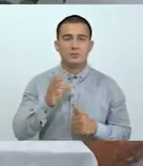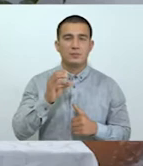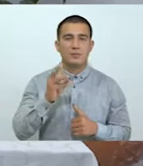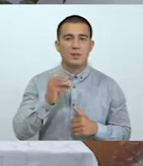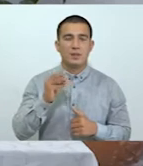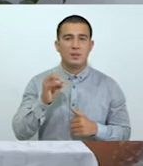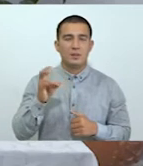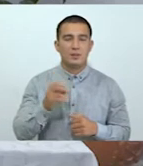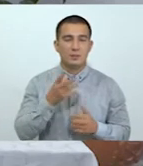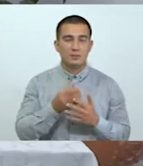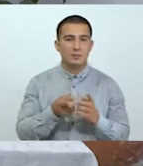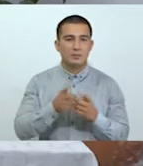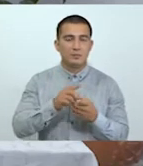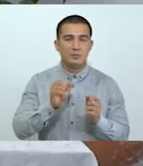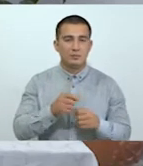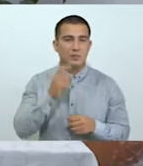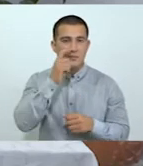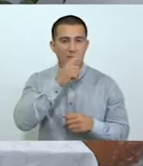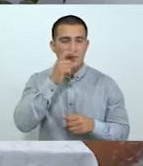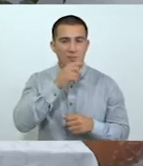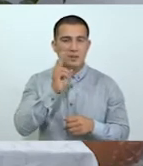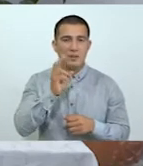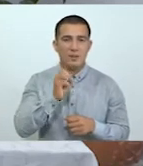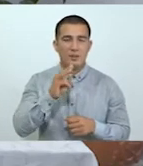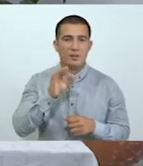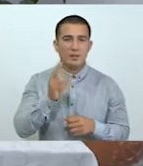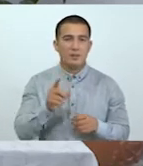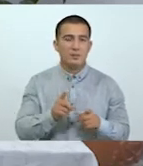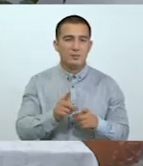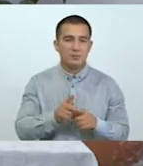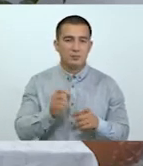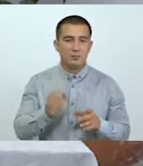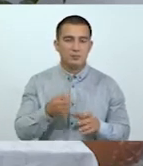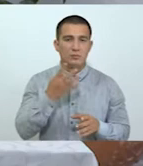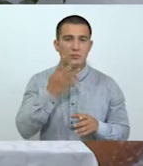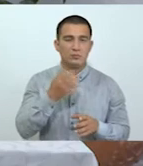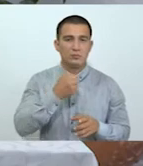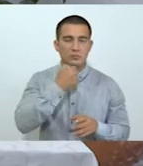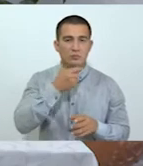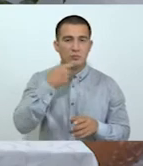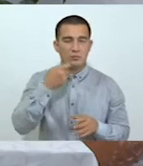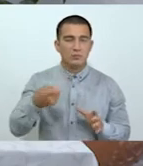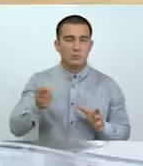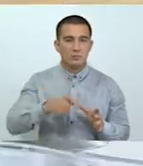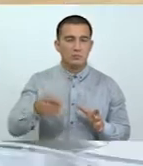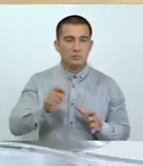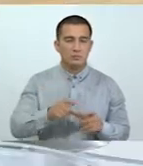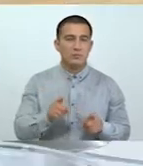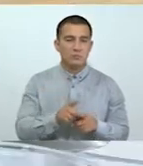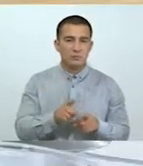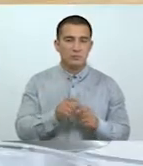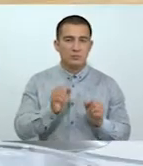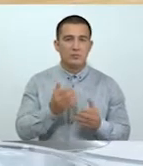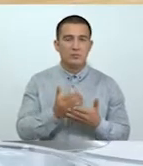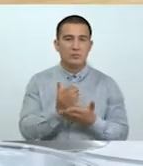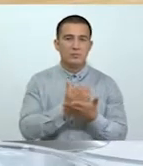Smetananing o'rniga qatiqdan foydalansak ham bo'ladi. Ya'ni 4 osh qoshiq qatiq solsak ham